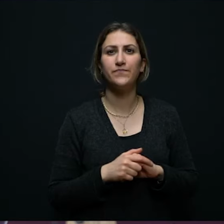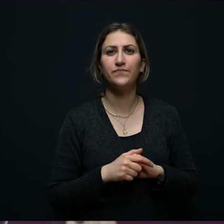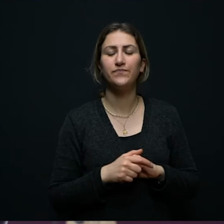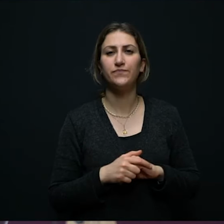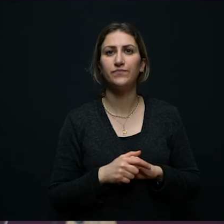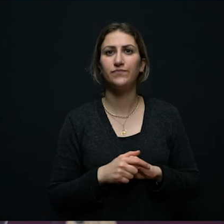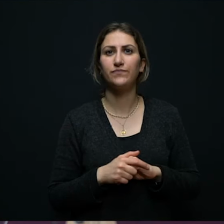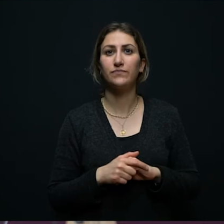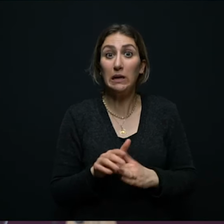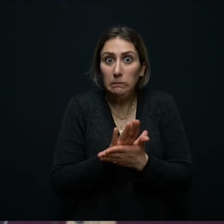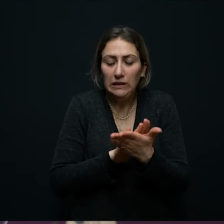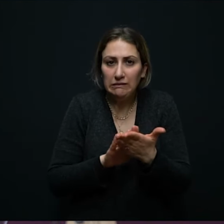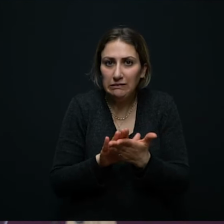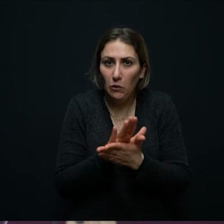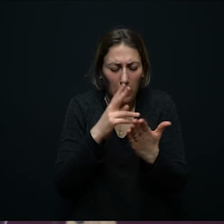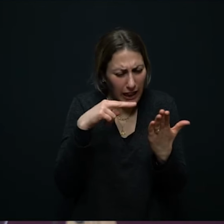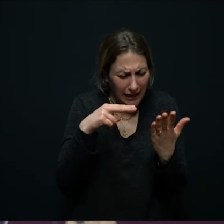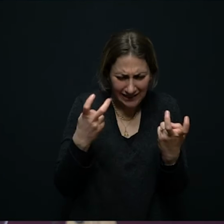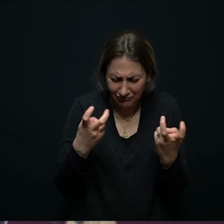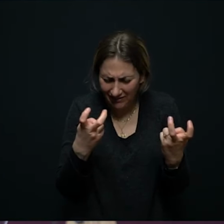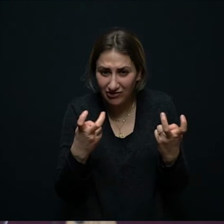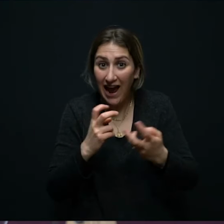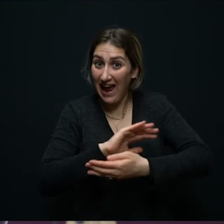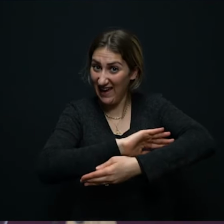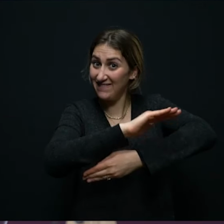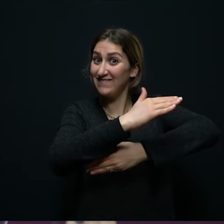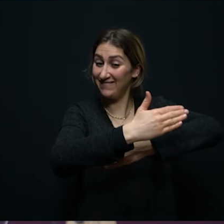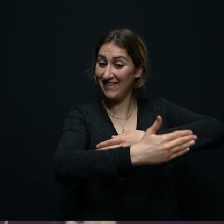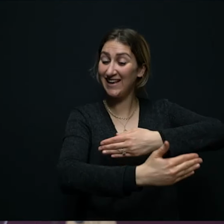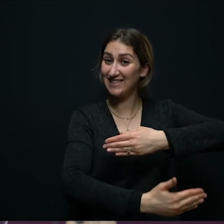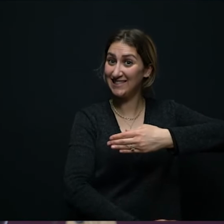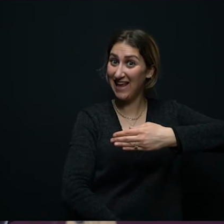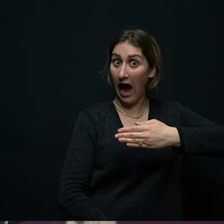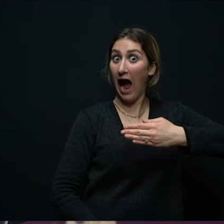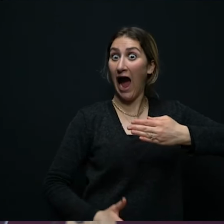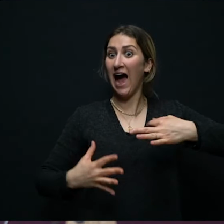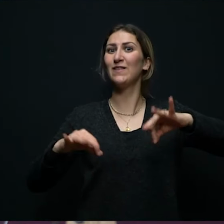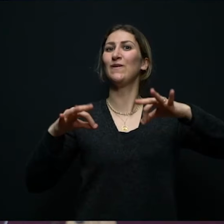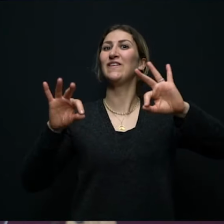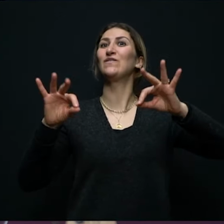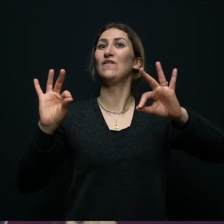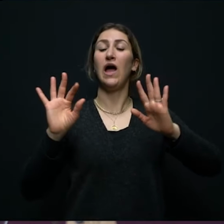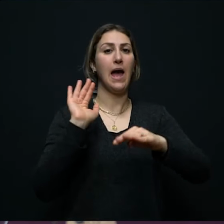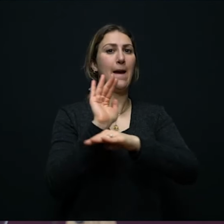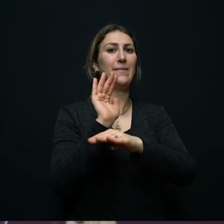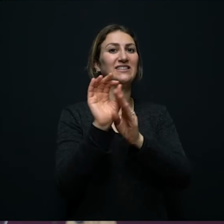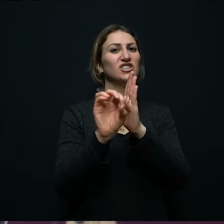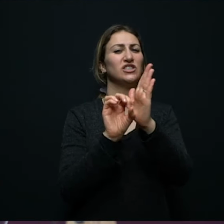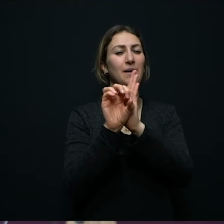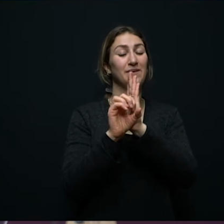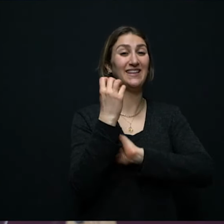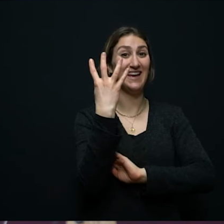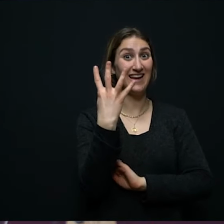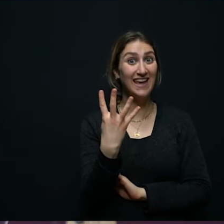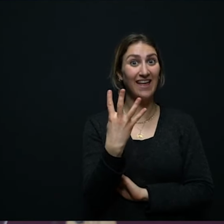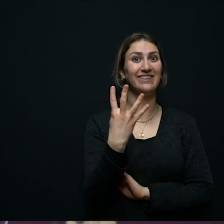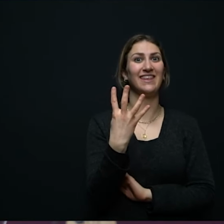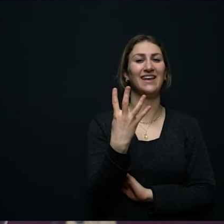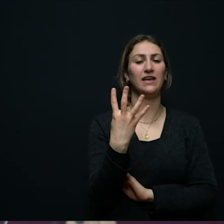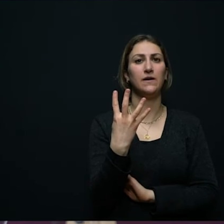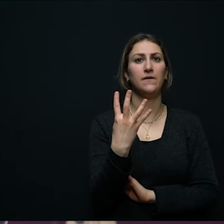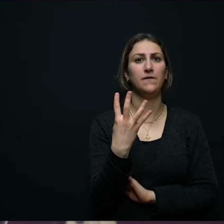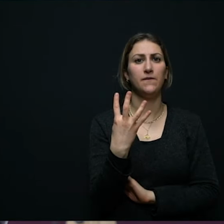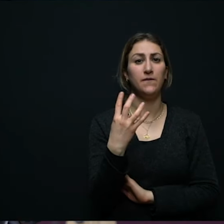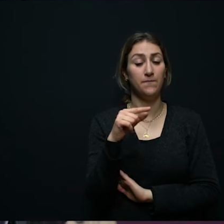excusez moi ephésiens ben c'est là c'est à partir du chapitre iv et à toutes une tout un texte où